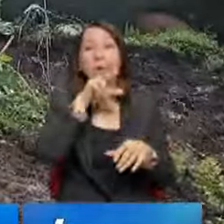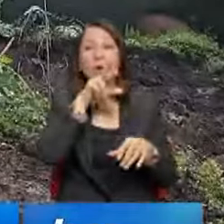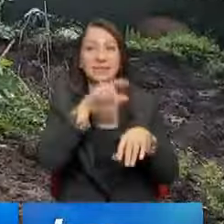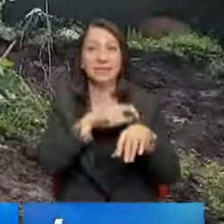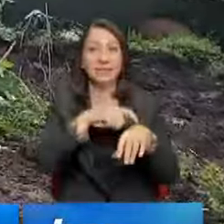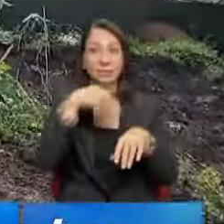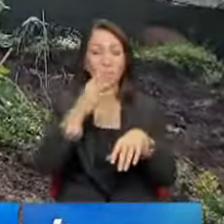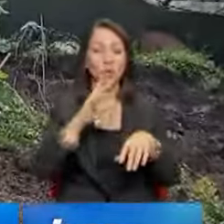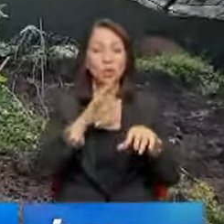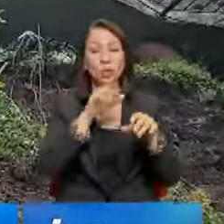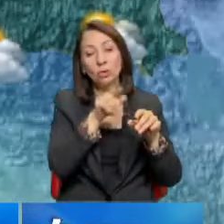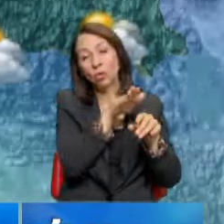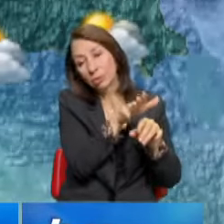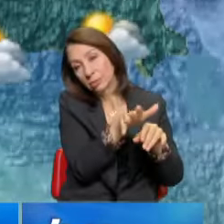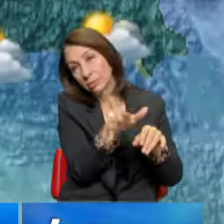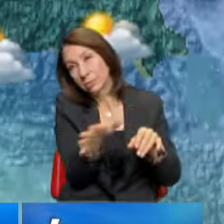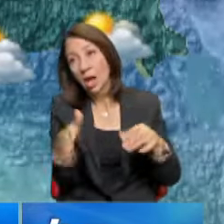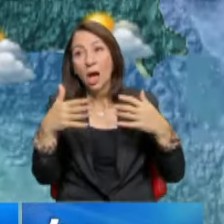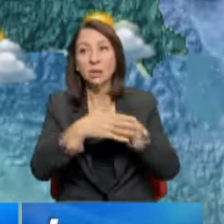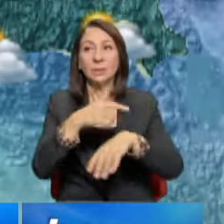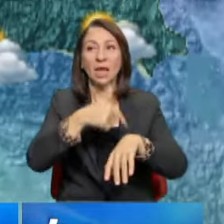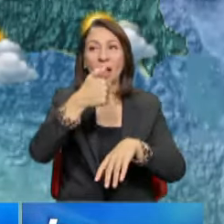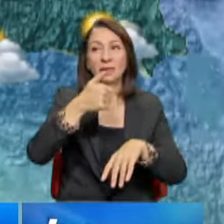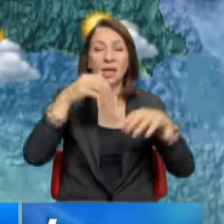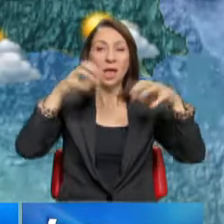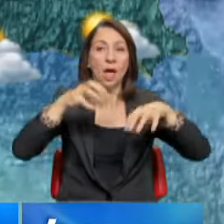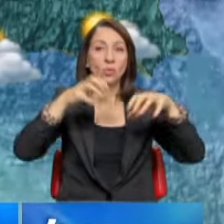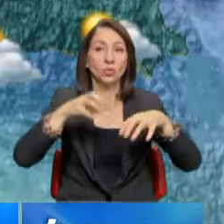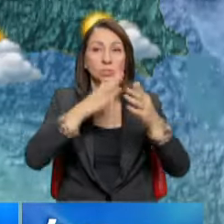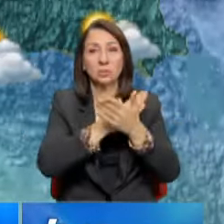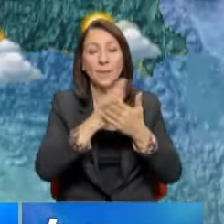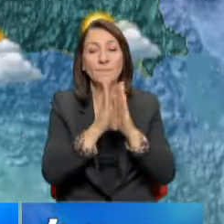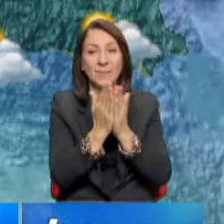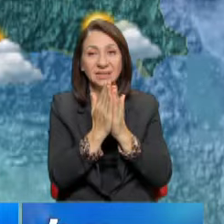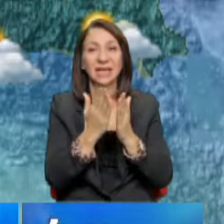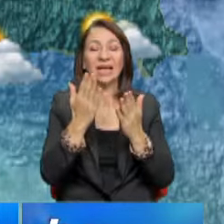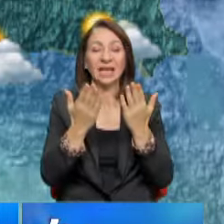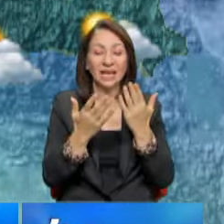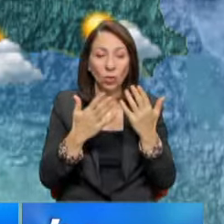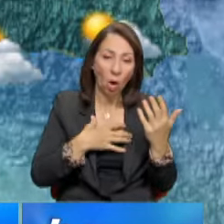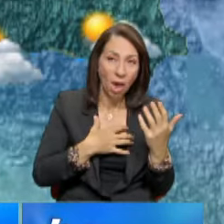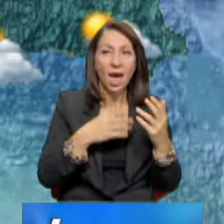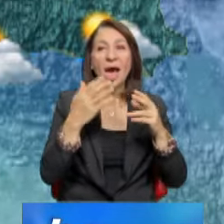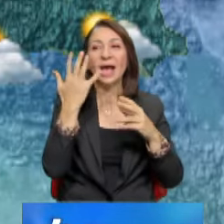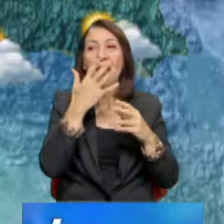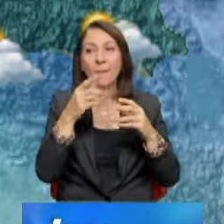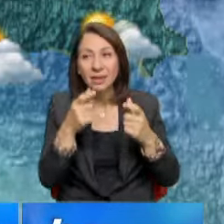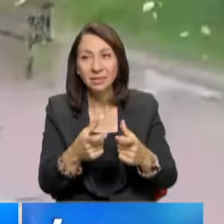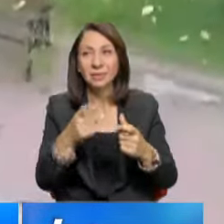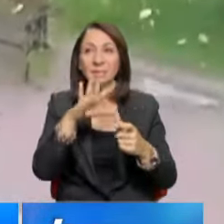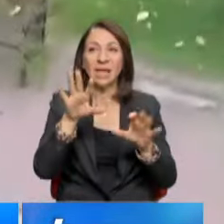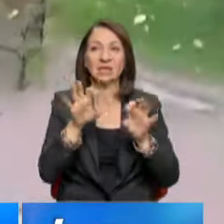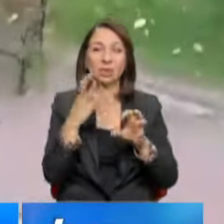saatlerinin ardından Güneydoğu Anadolu'ya ilerleyecek. Akşam 6'ya kadar yağışlı havadan Mersin, Karaman ve Konya'nın da etkilenmesi